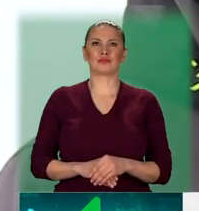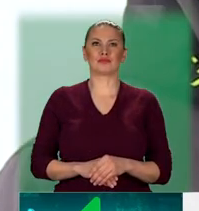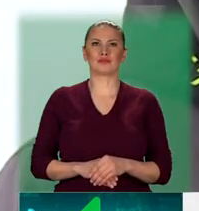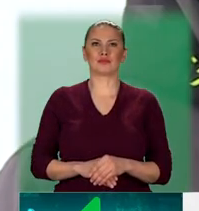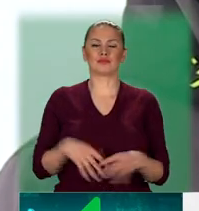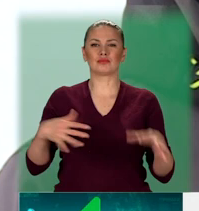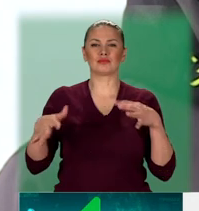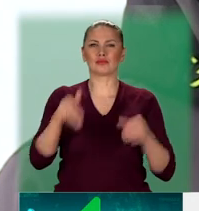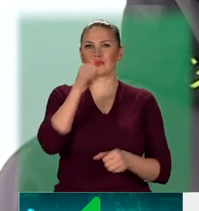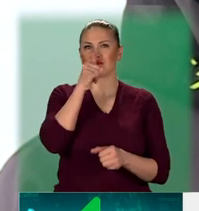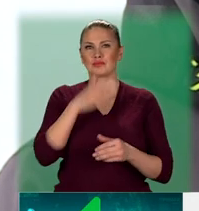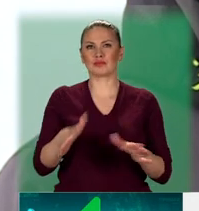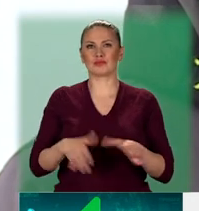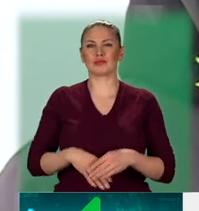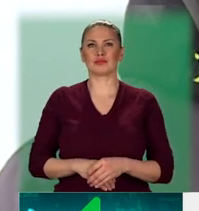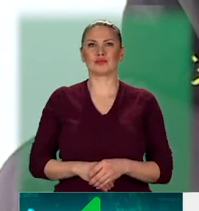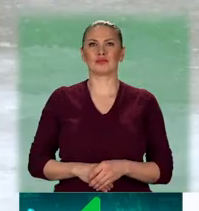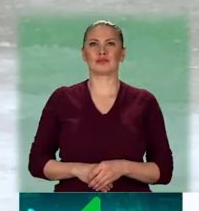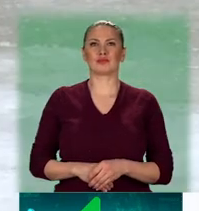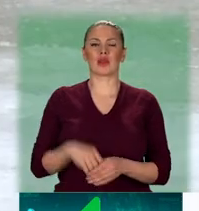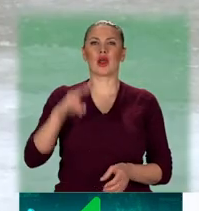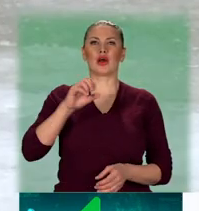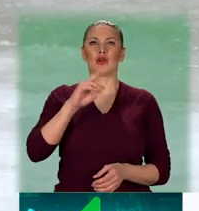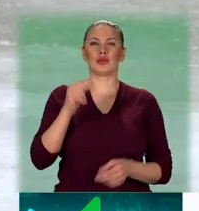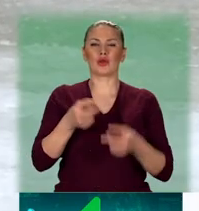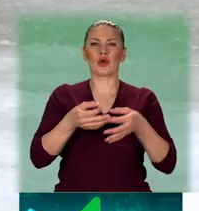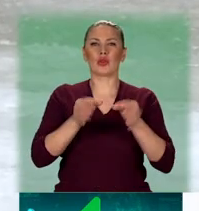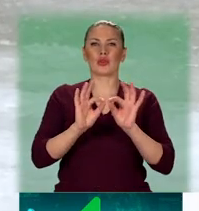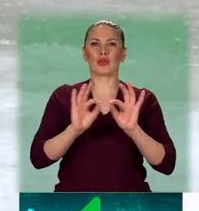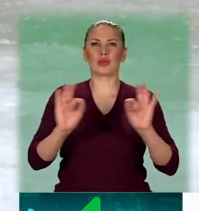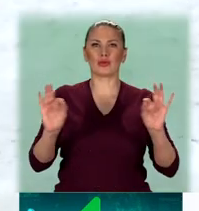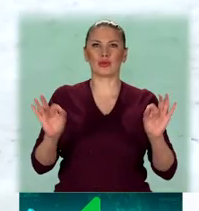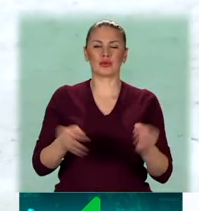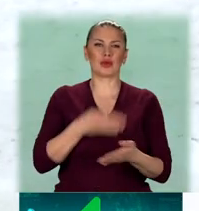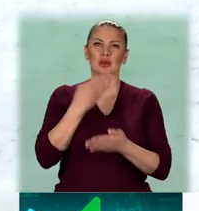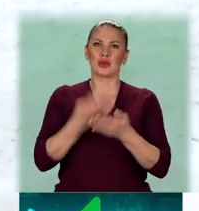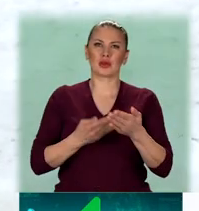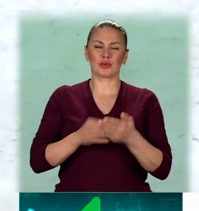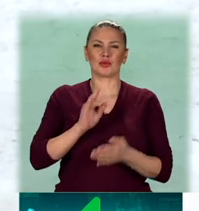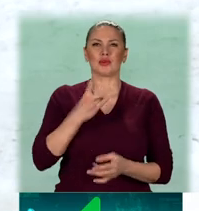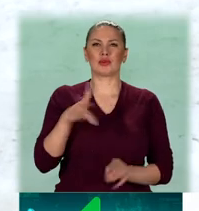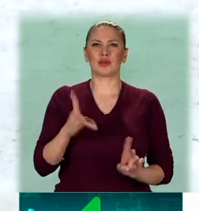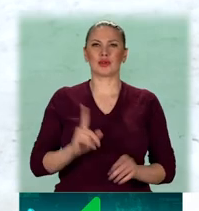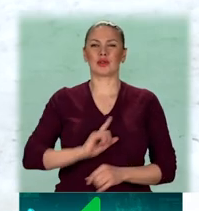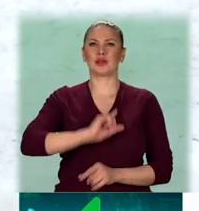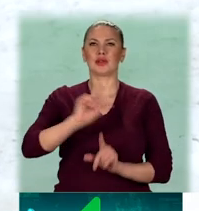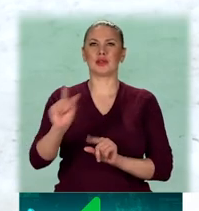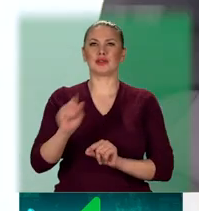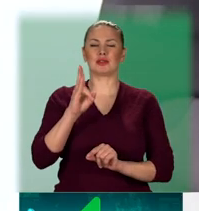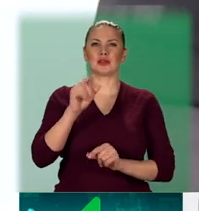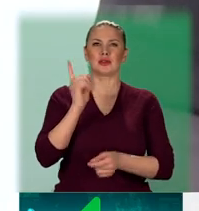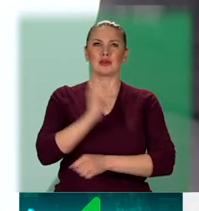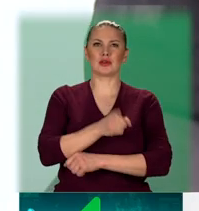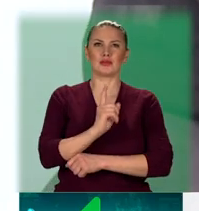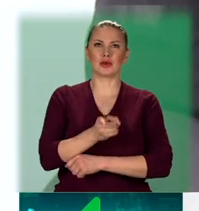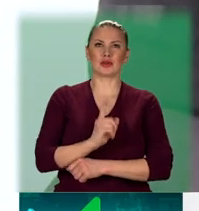выдержать. На устье лед тонкий, проталины везде. То есть рекомендую не суваться на лед никому. До устья можно